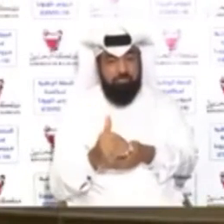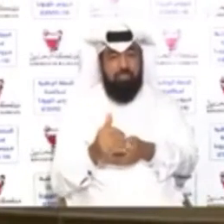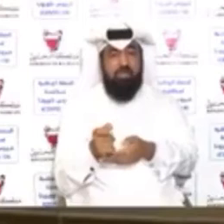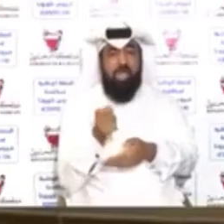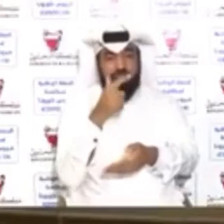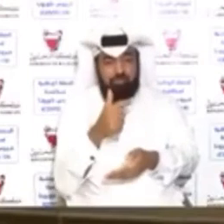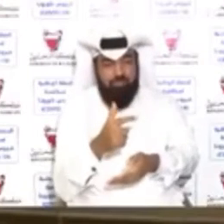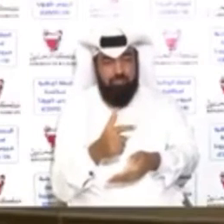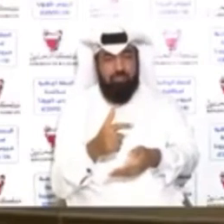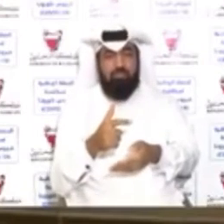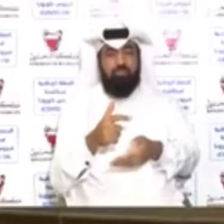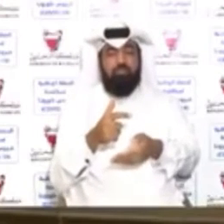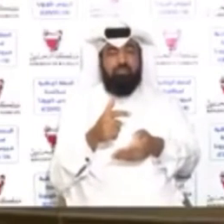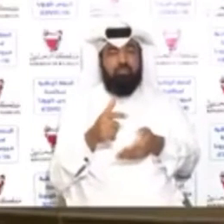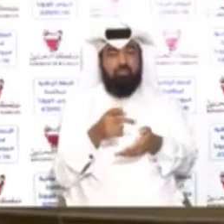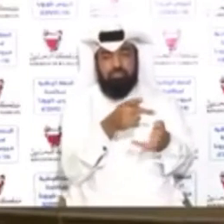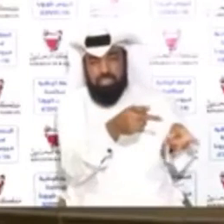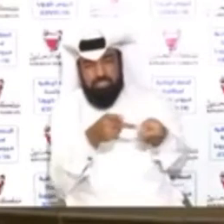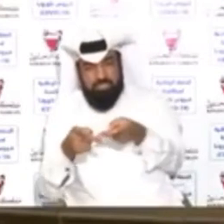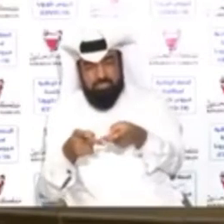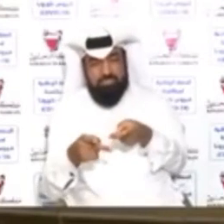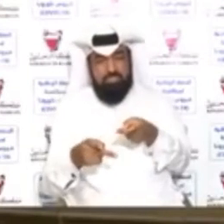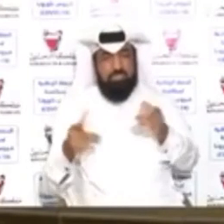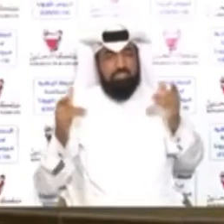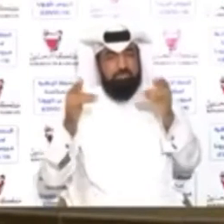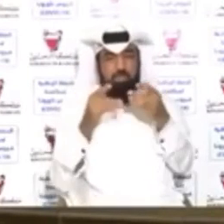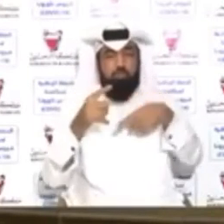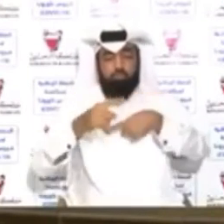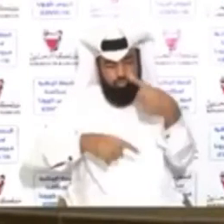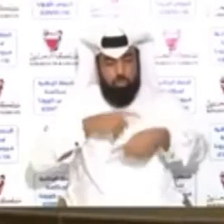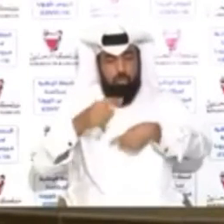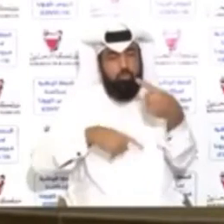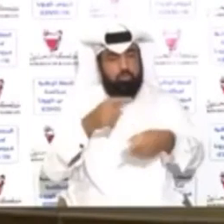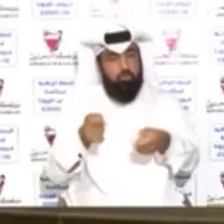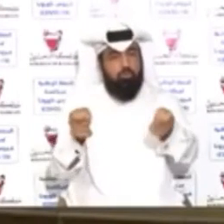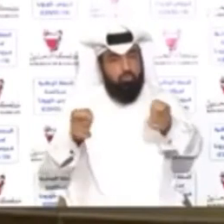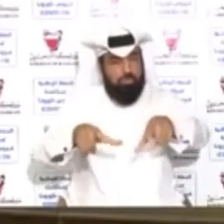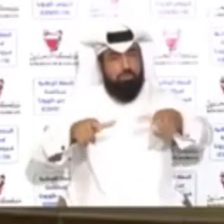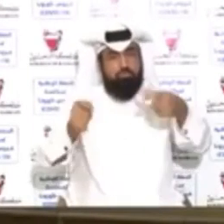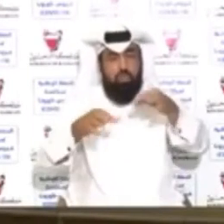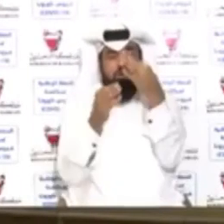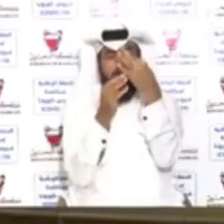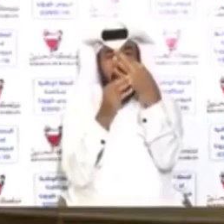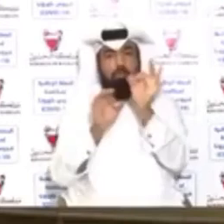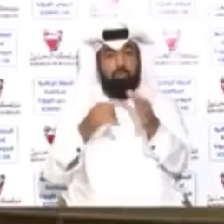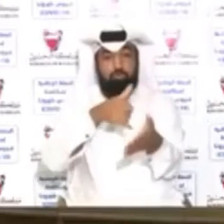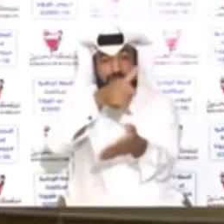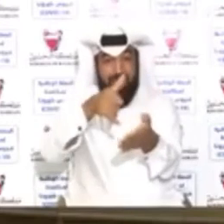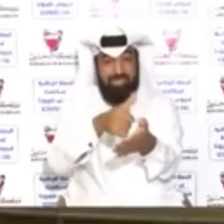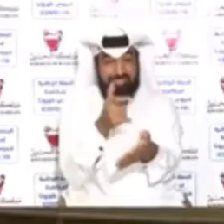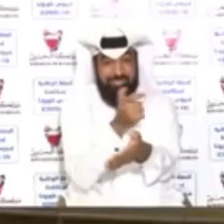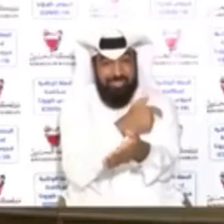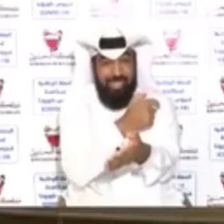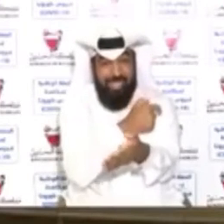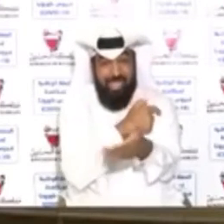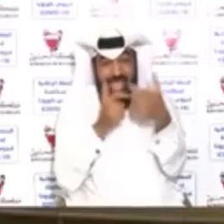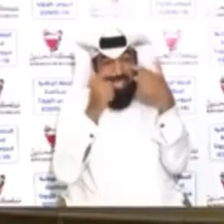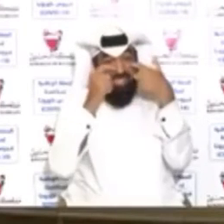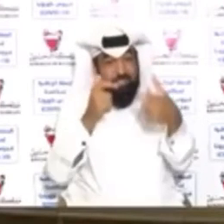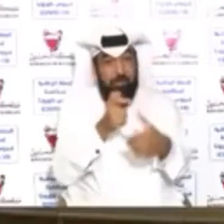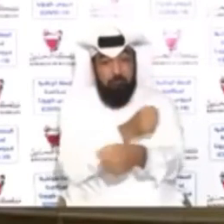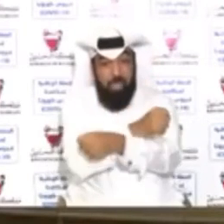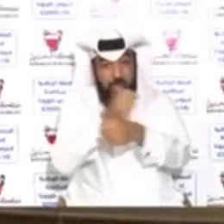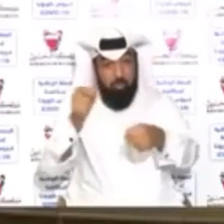وحجر وعلاج مستمرة بالمجان في مراكز الحجر الصحي الاحترازي ومراكز